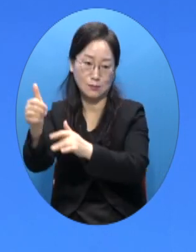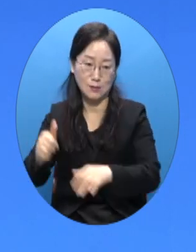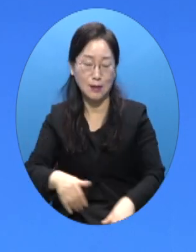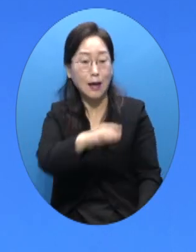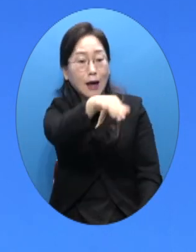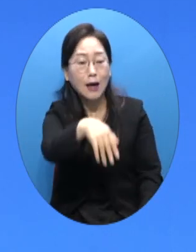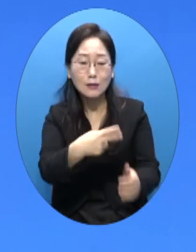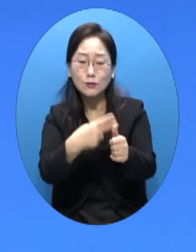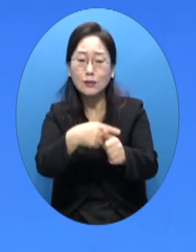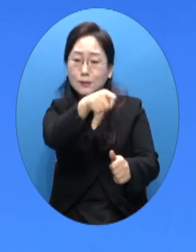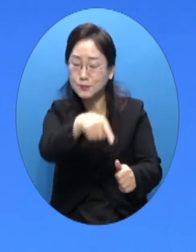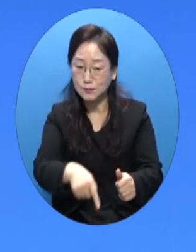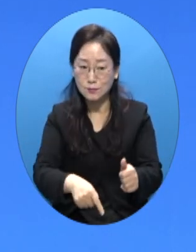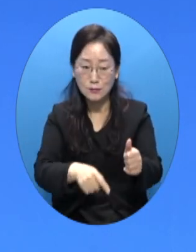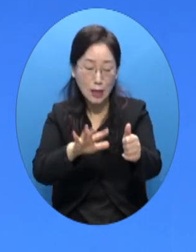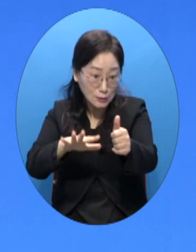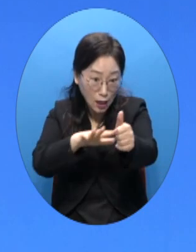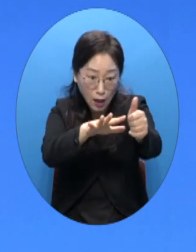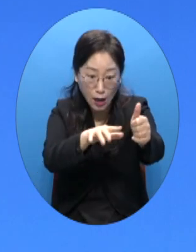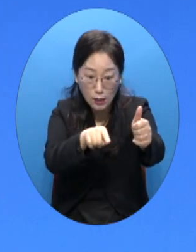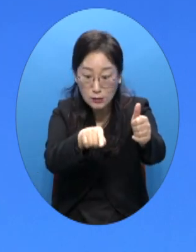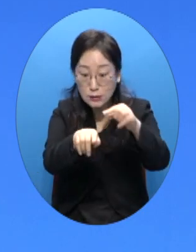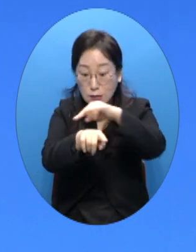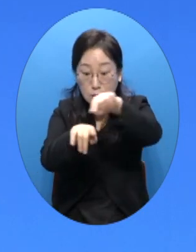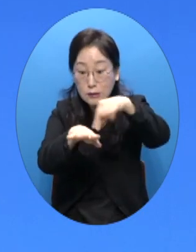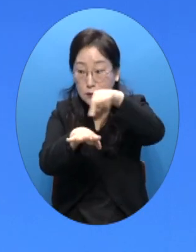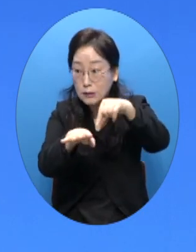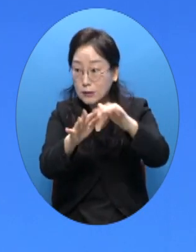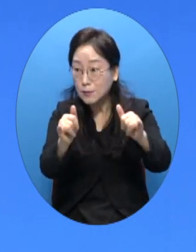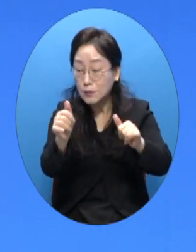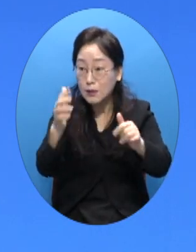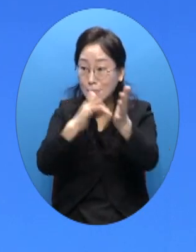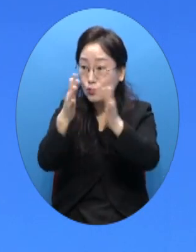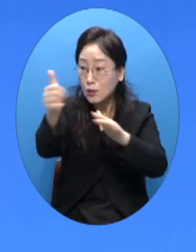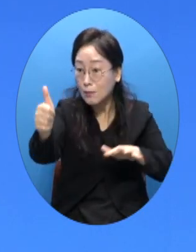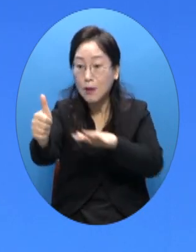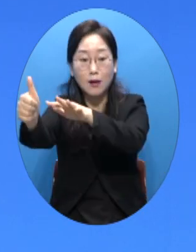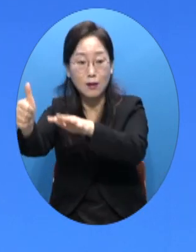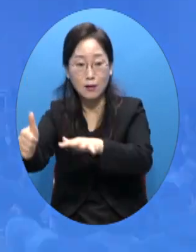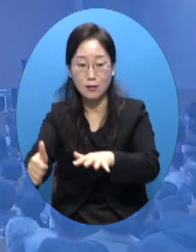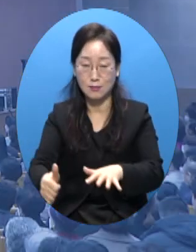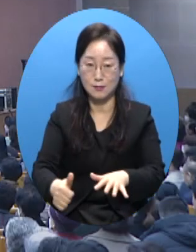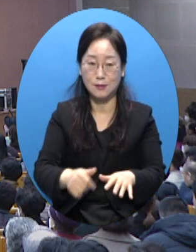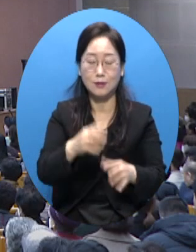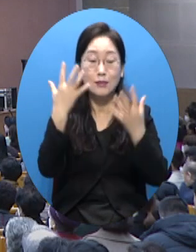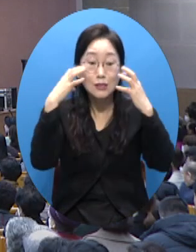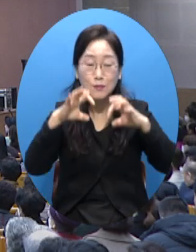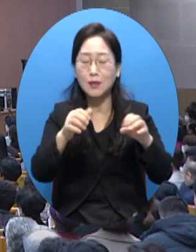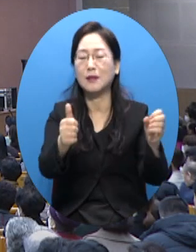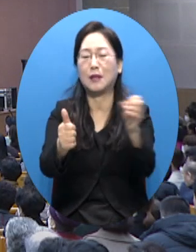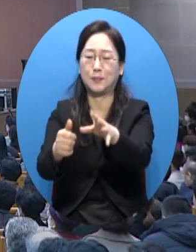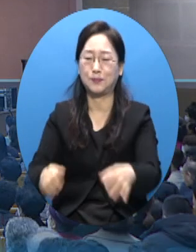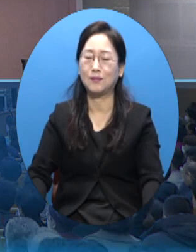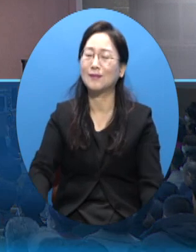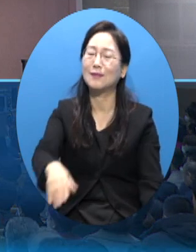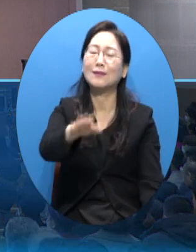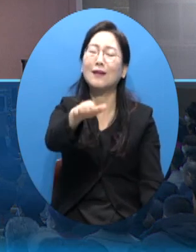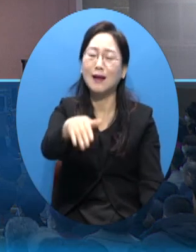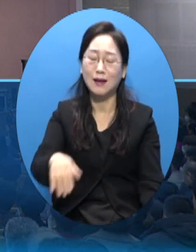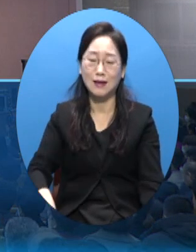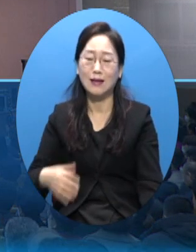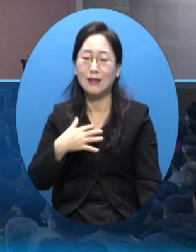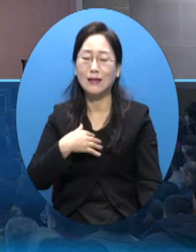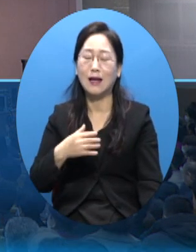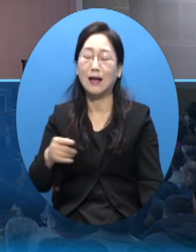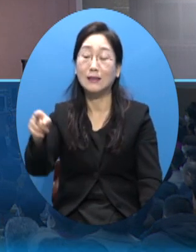선생님을 따르던 제자들이 다 예수님께로 갔습니다 그때 침 여한이 답변한 말이 있습니다 그는 흥하 하겠고